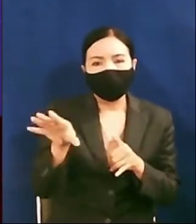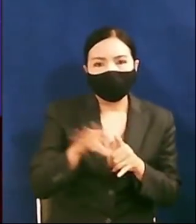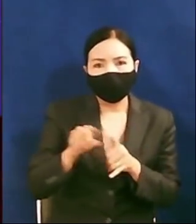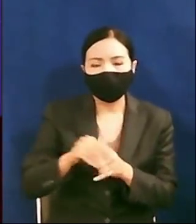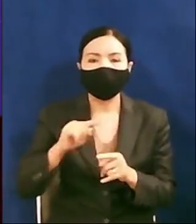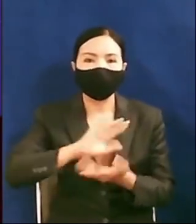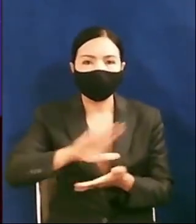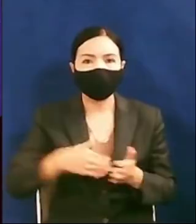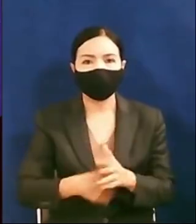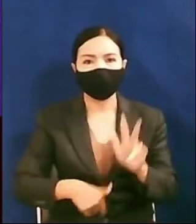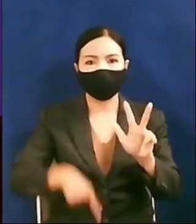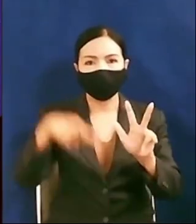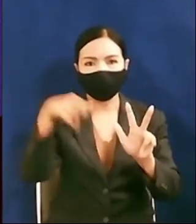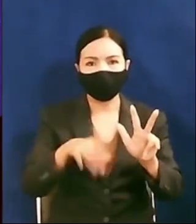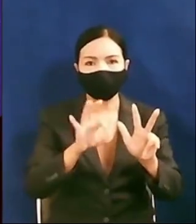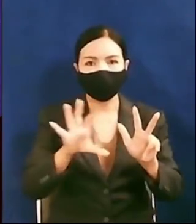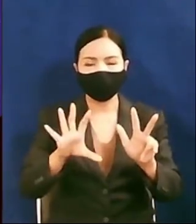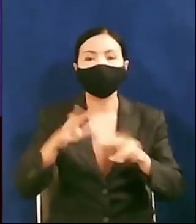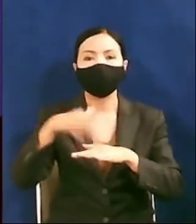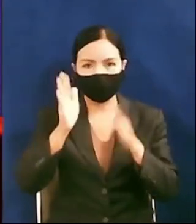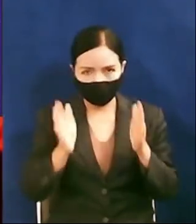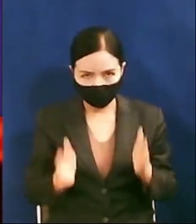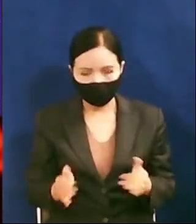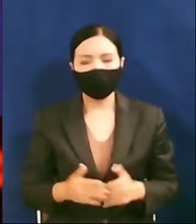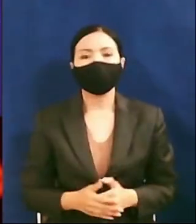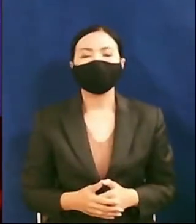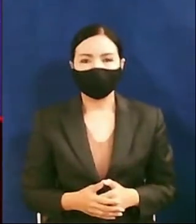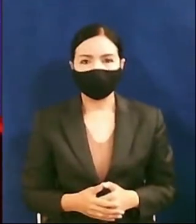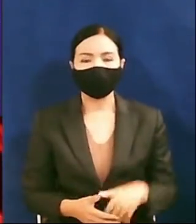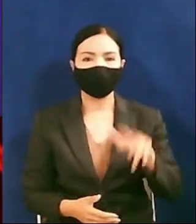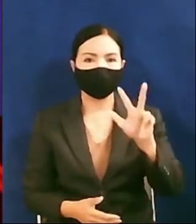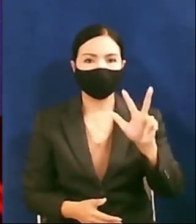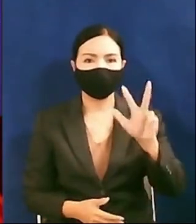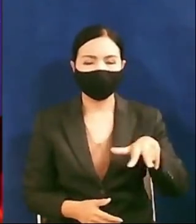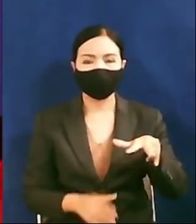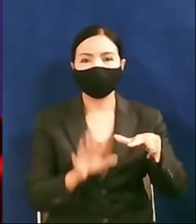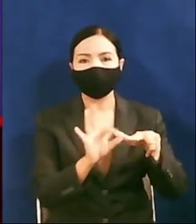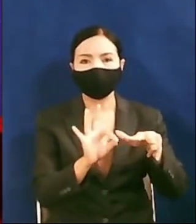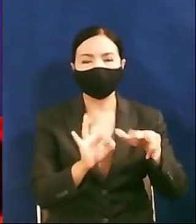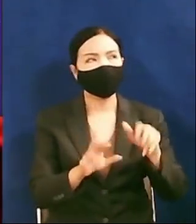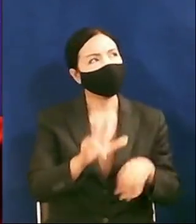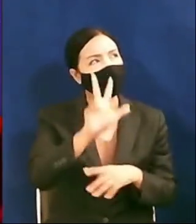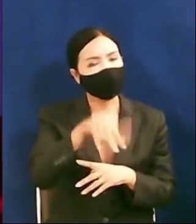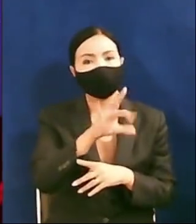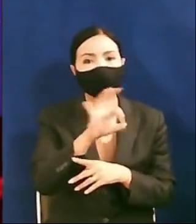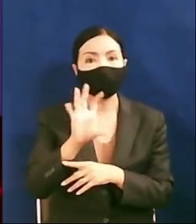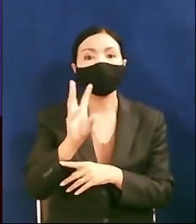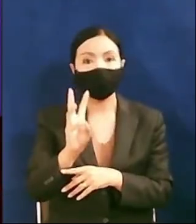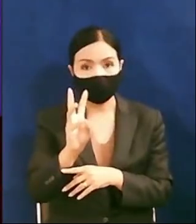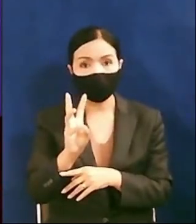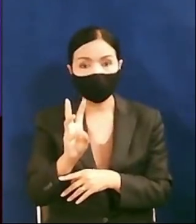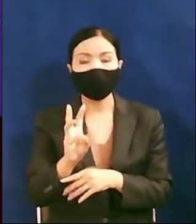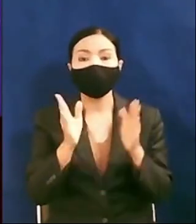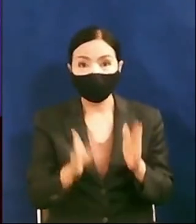ทั้งสิ้น 3,900 กว่าคนนะครับแล้วจำนวน 3,906 คนเนี่ยเราก็นำมาศึกษาดูว่